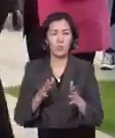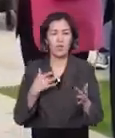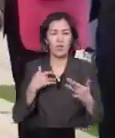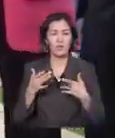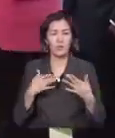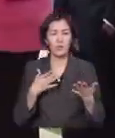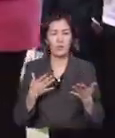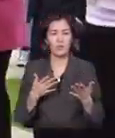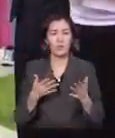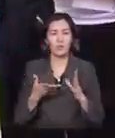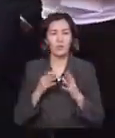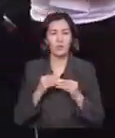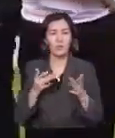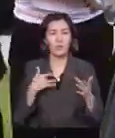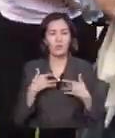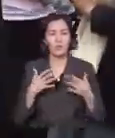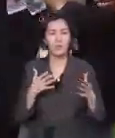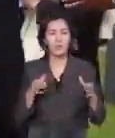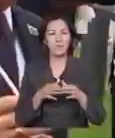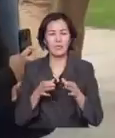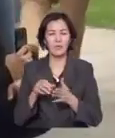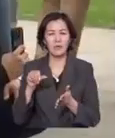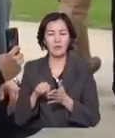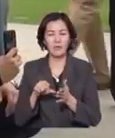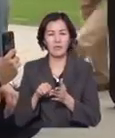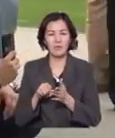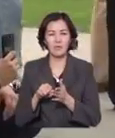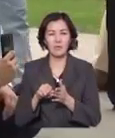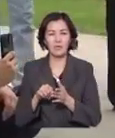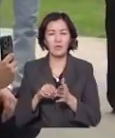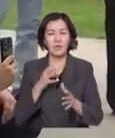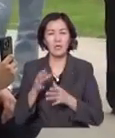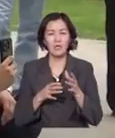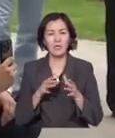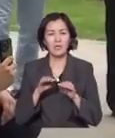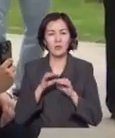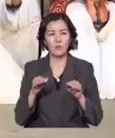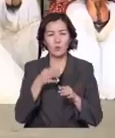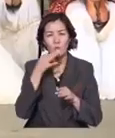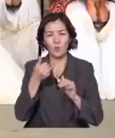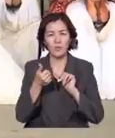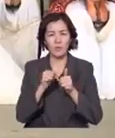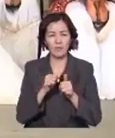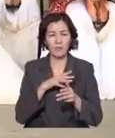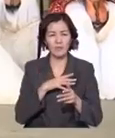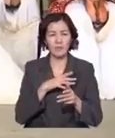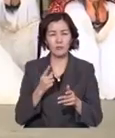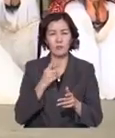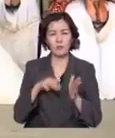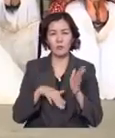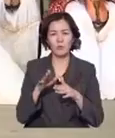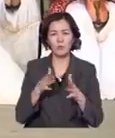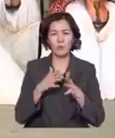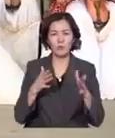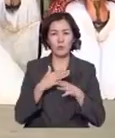мен сценографтар және театр сыншылары бар. Бұл форум өнер иелерінің халықаралық деңгейде өзара тәжірибе алмасып, шеберліктерін шыңдауға